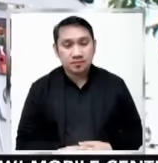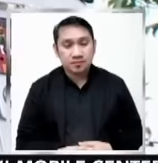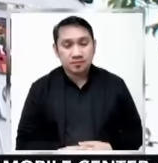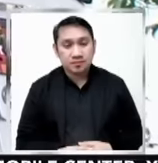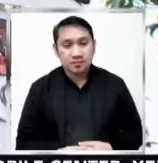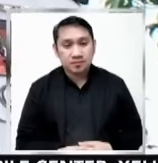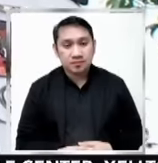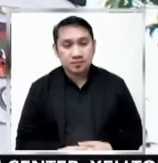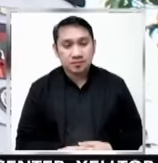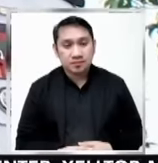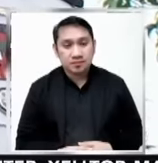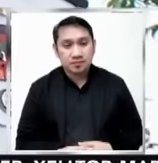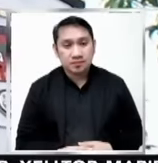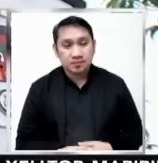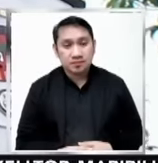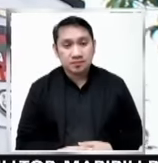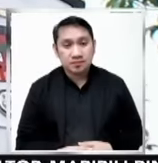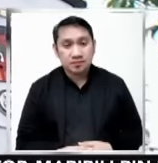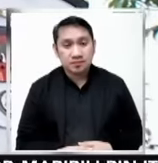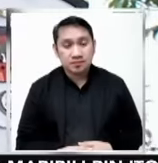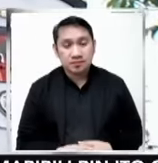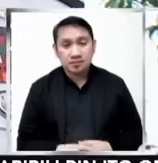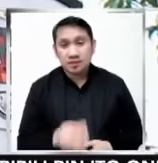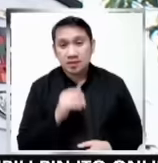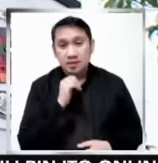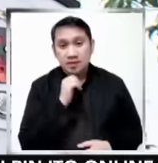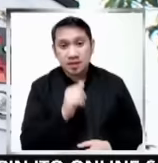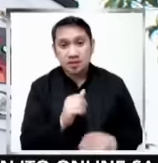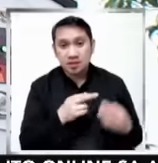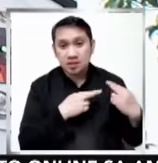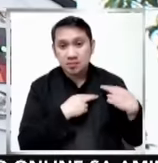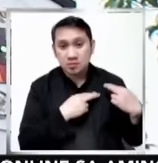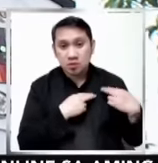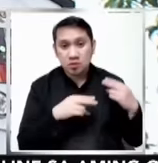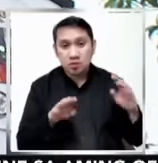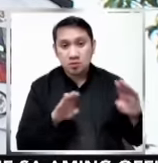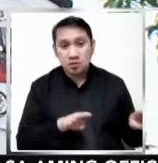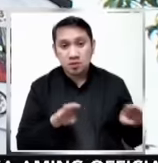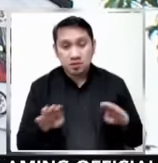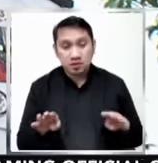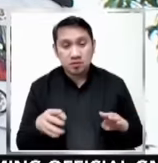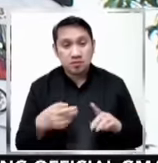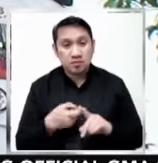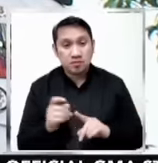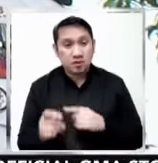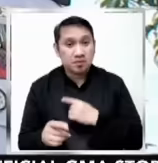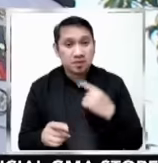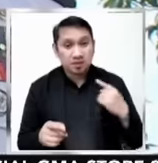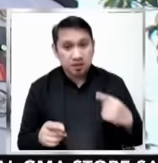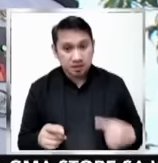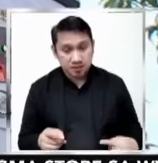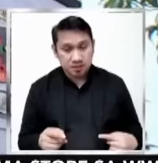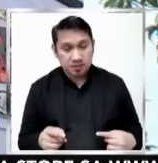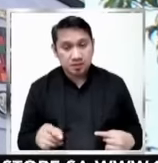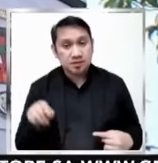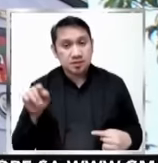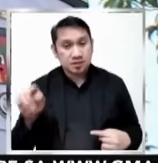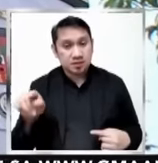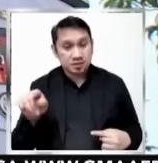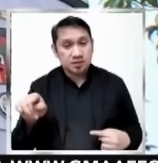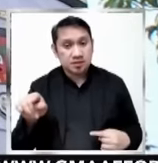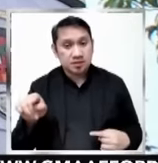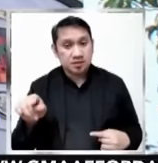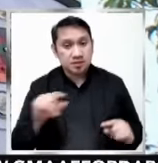This is, to me, irresponsible behavior on the part of the Chinese Coast Guard. And I think that